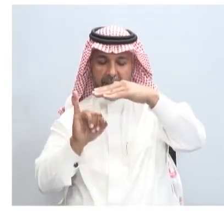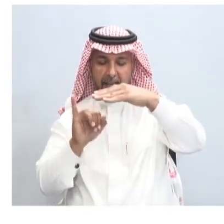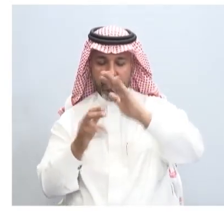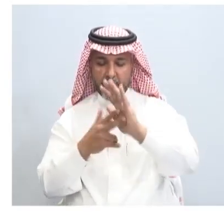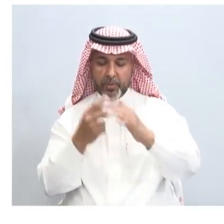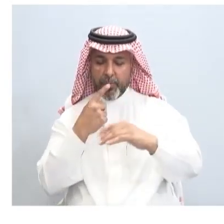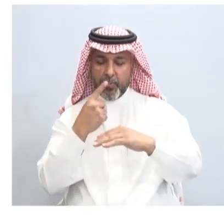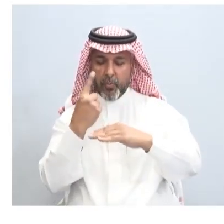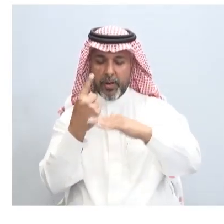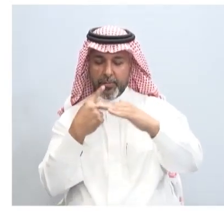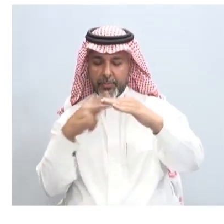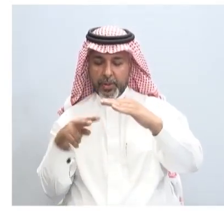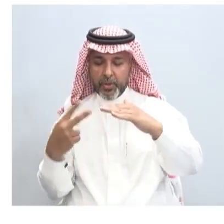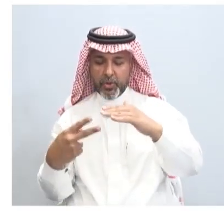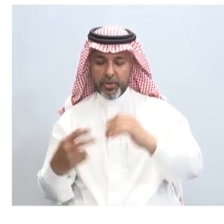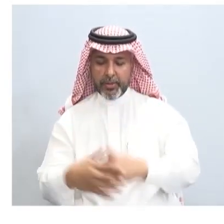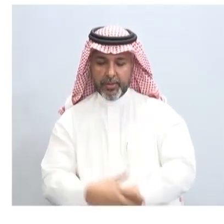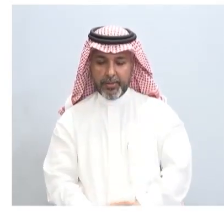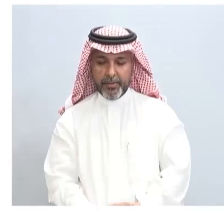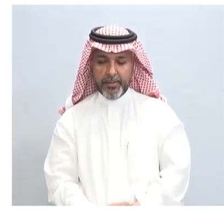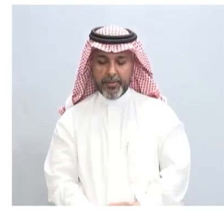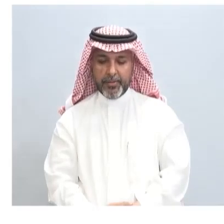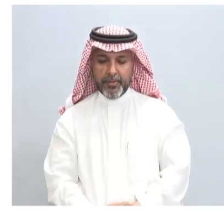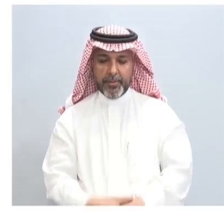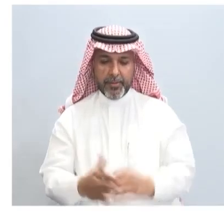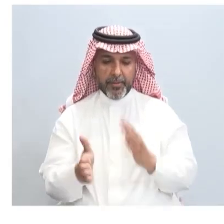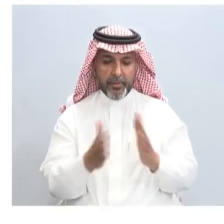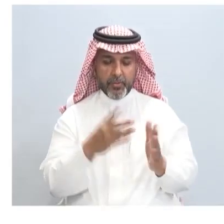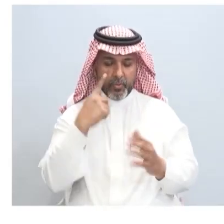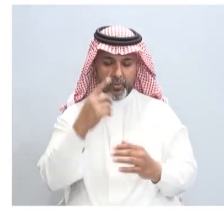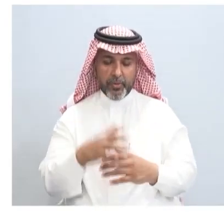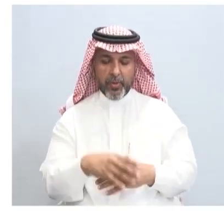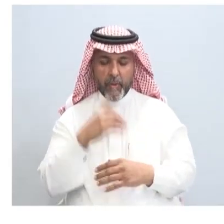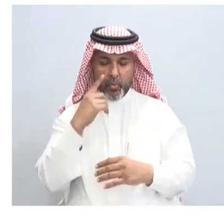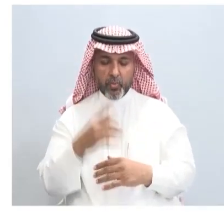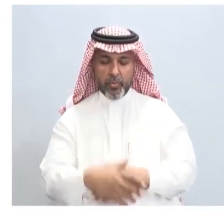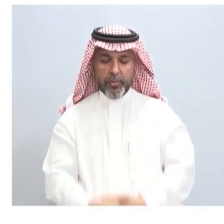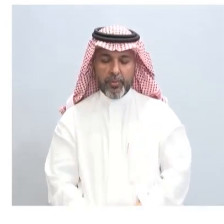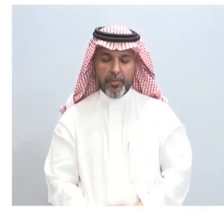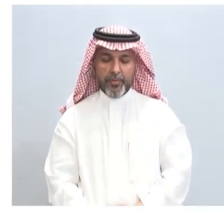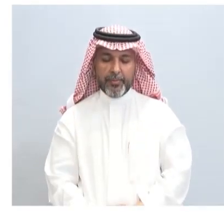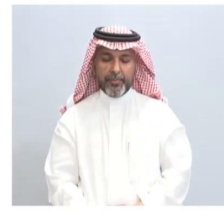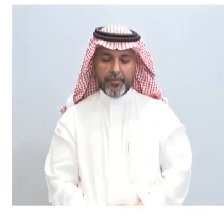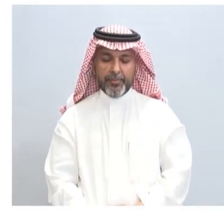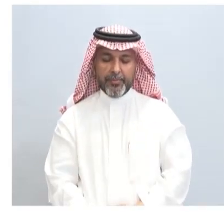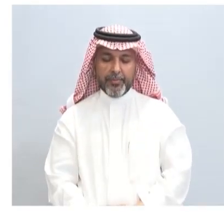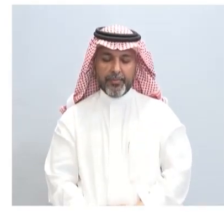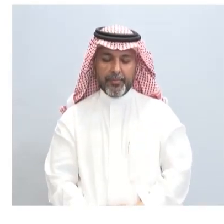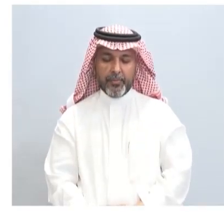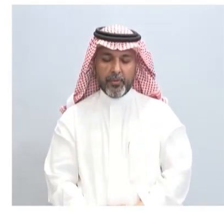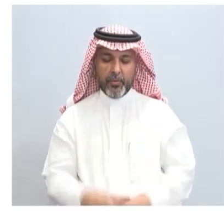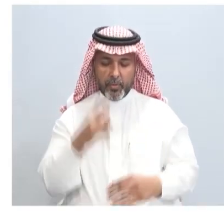120 1 على 120 بينما لو جينا لفريق كره القدم مكون من 11 لاعب على شكل حلقه